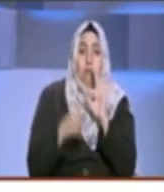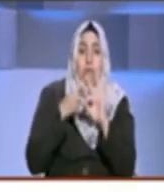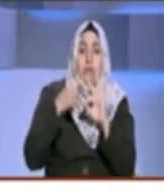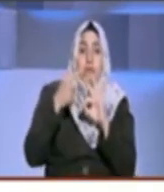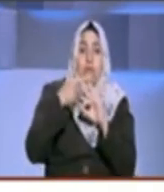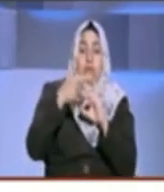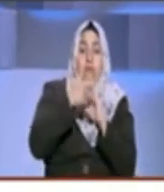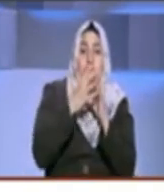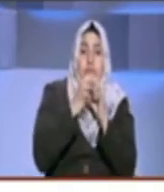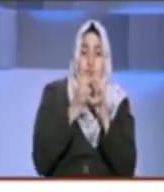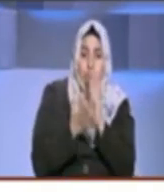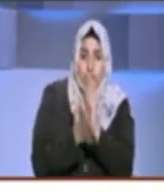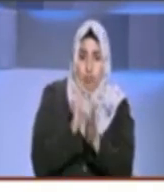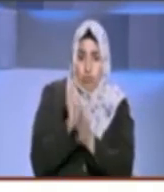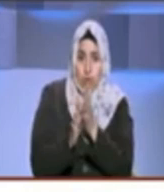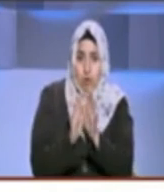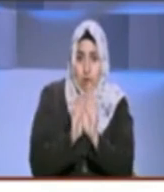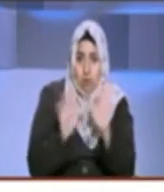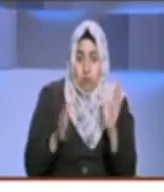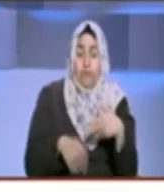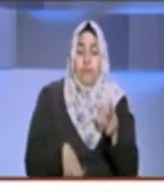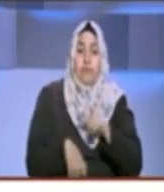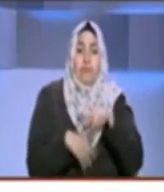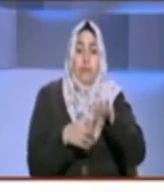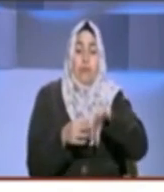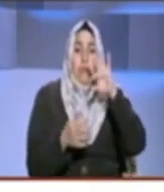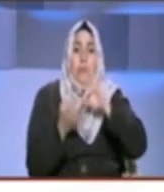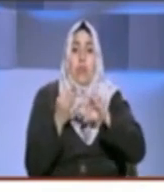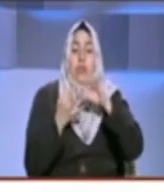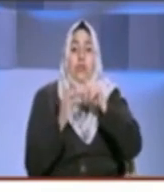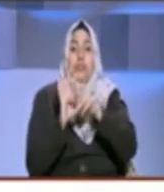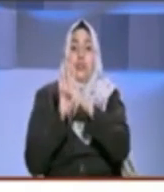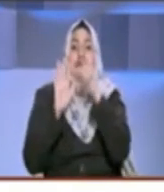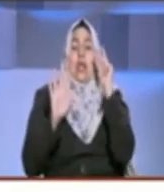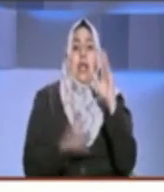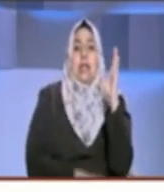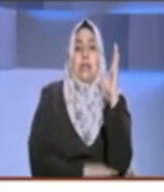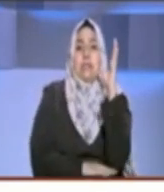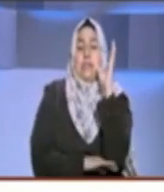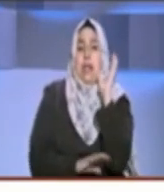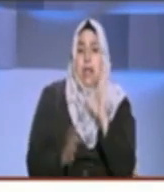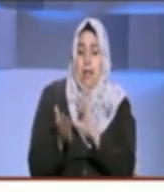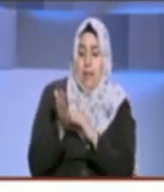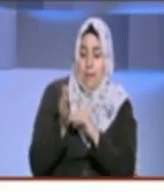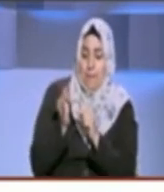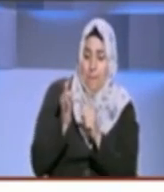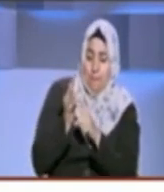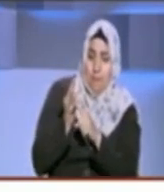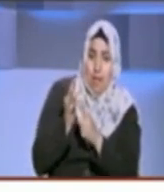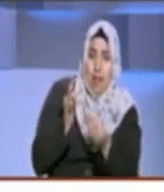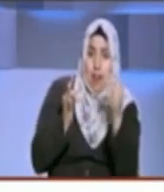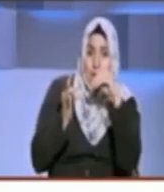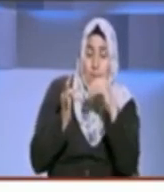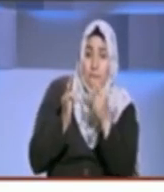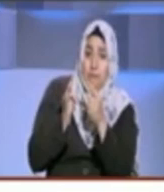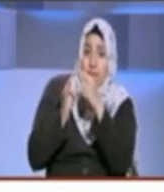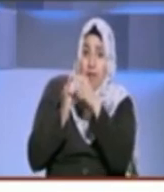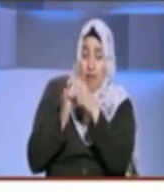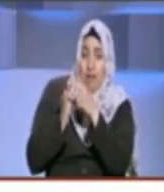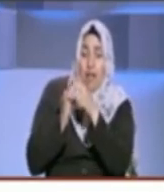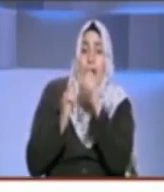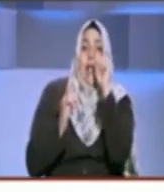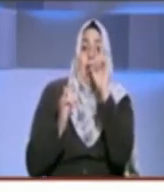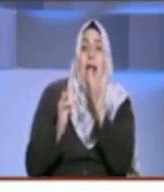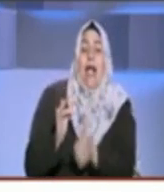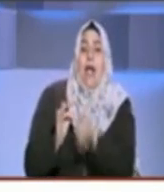بتشترط في المراحل دي حاجة اساسية جدا، ان احنا ما ينفعش ننتقل مرحلة لمرحلة إلا لما نتأكد إن في